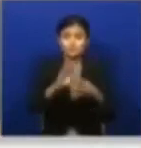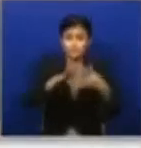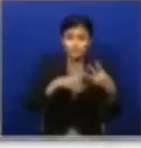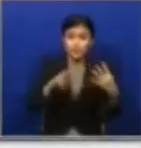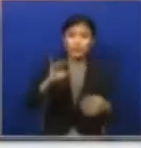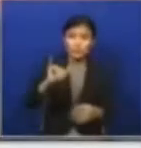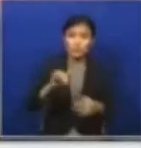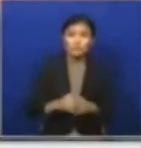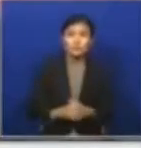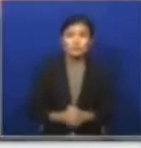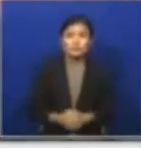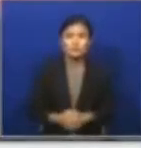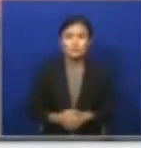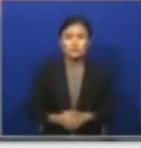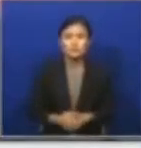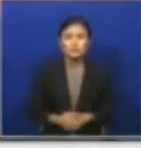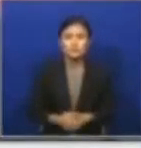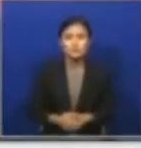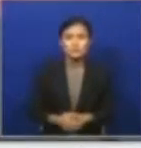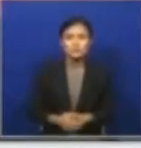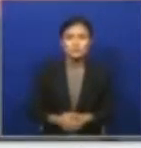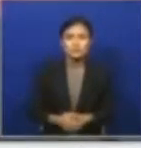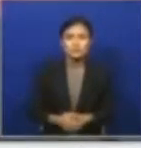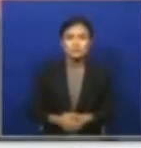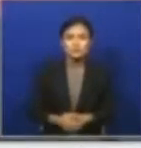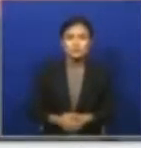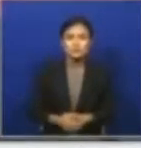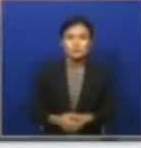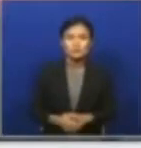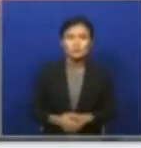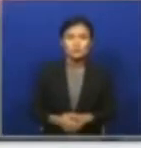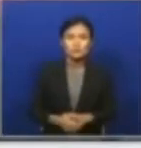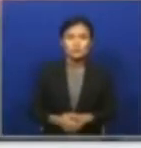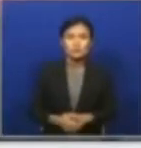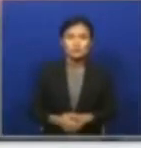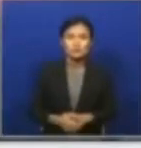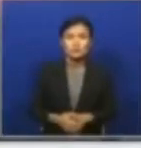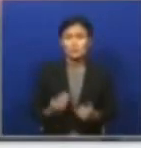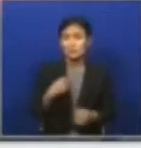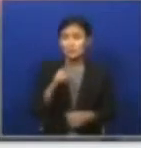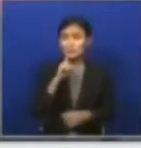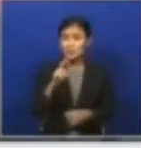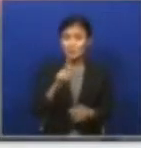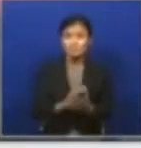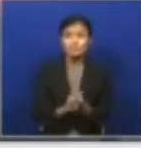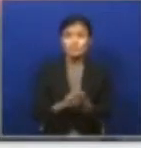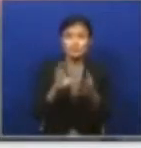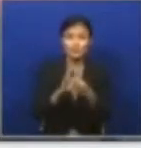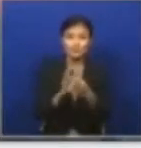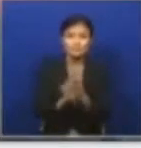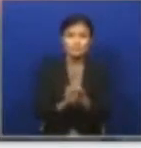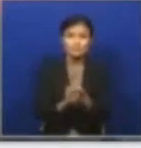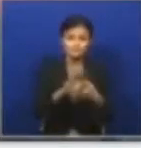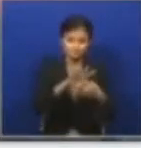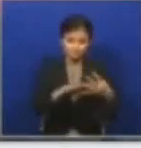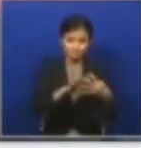าตินี่ผมใคร่ขอซักถามโดยเฉพาะเรื่องเกี่ยวกับการปฏิ